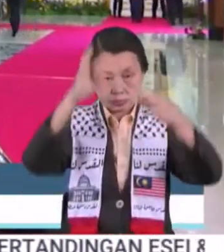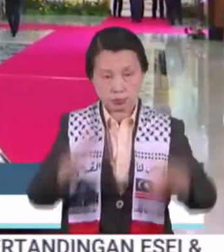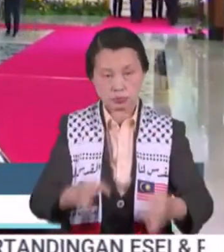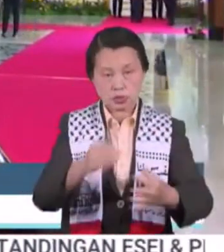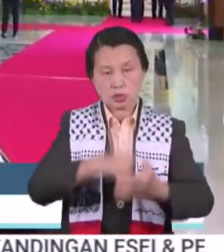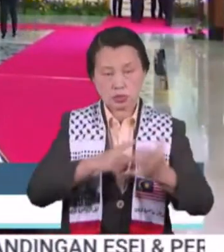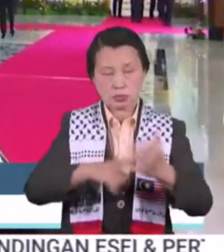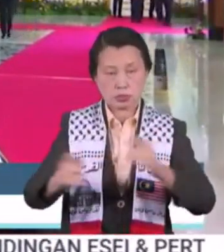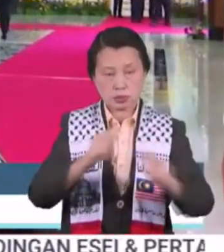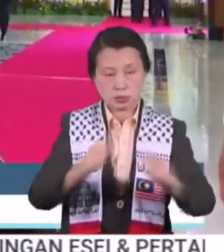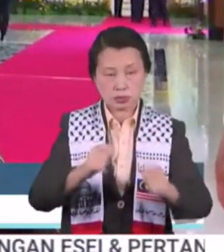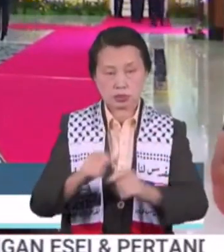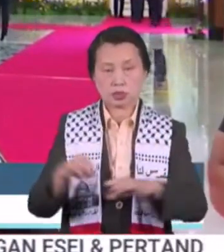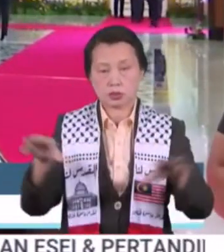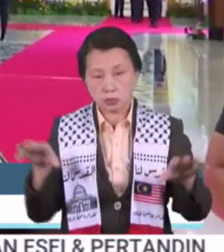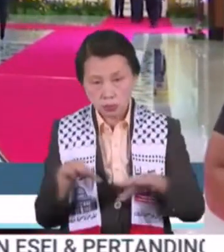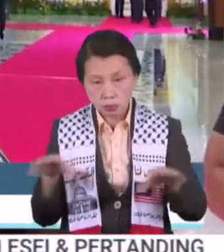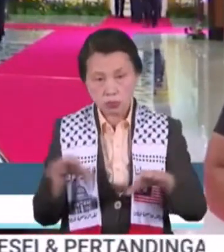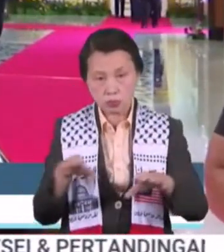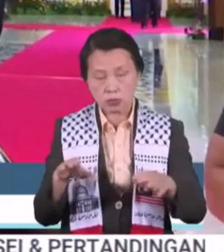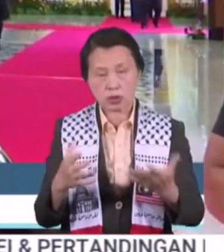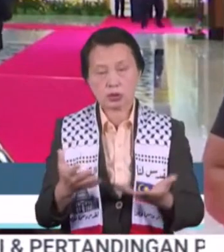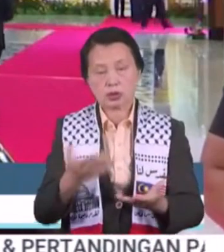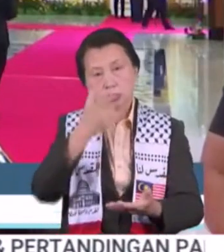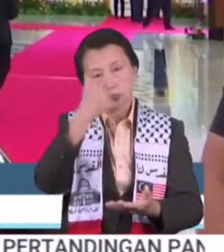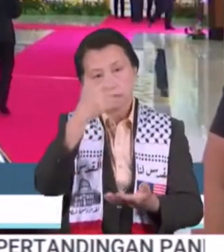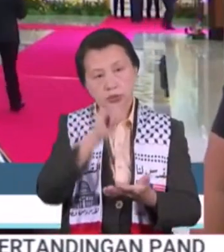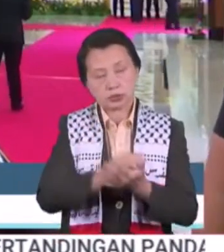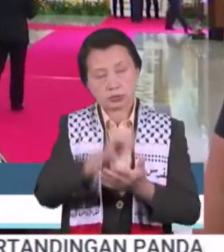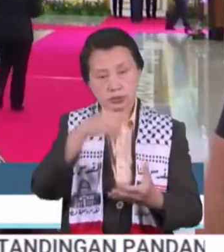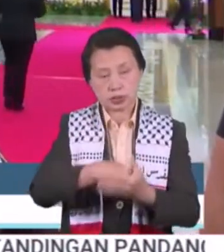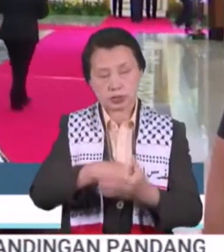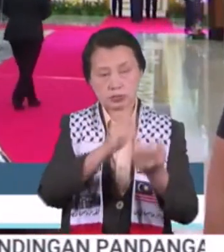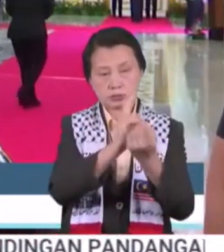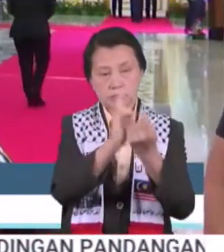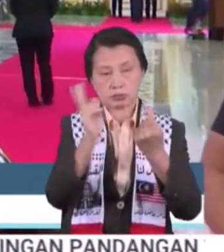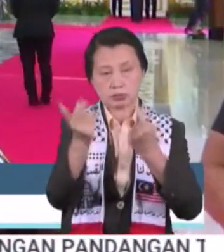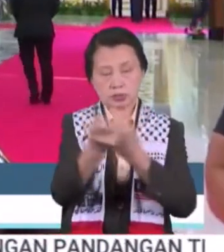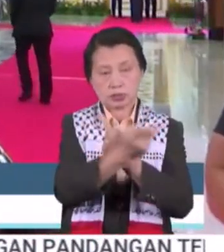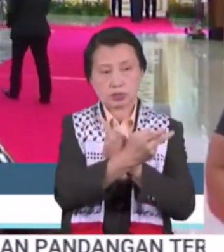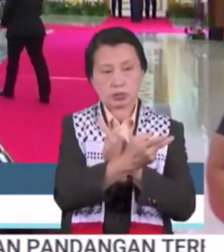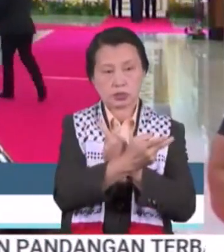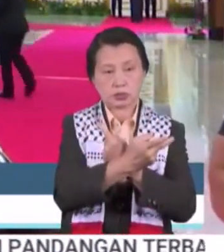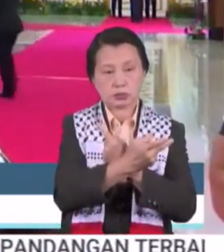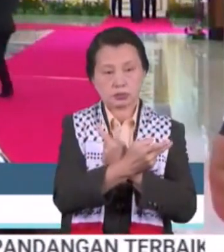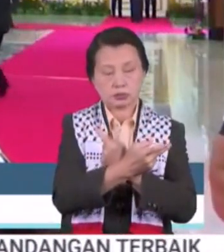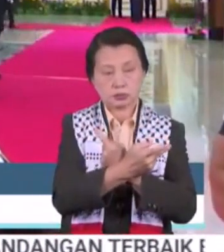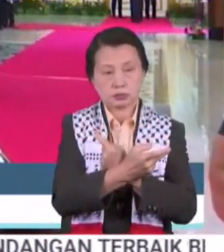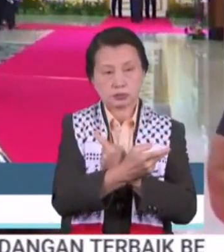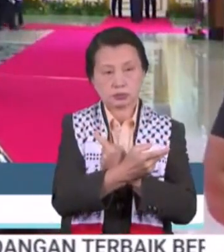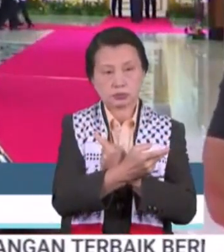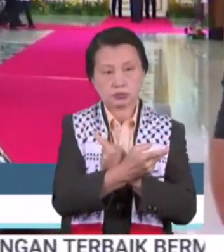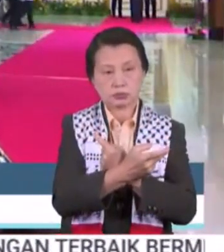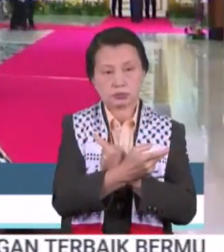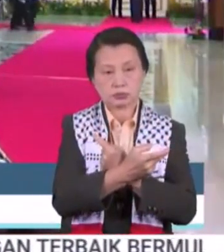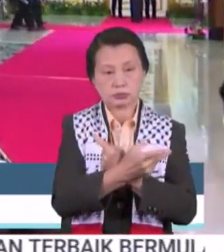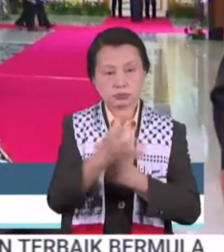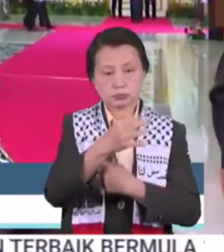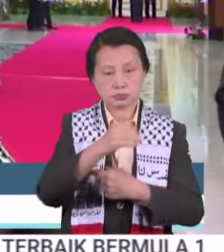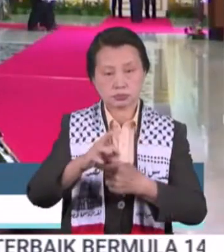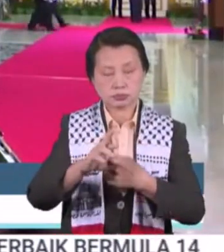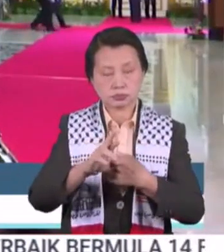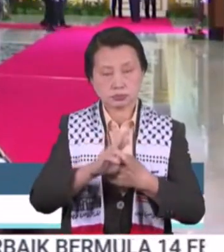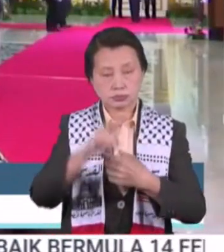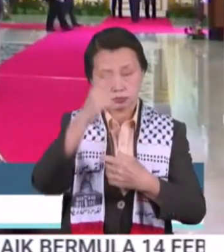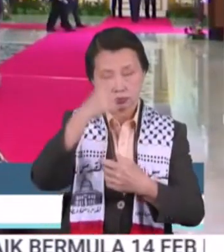apa juga tindakan yang hendak dilakukan. Sebab itu dalam keadaan negara menghadapi cabaran besar, baik dari segi ekonomi